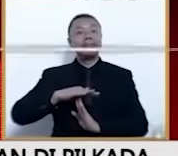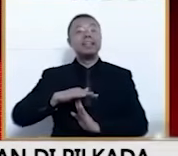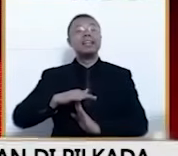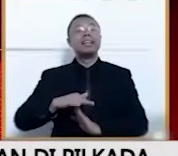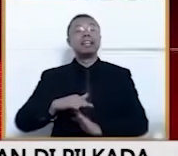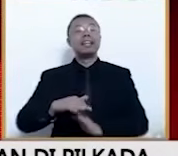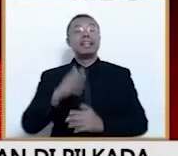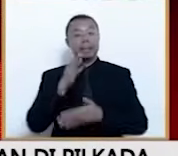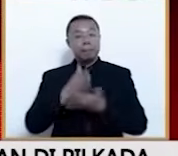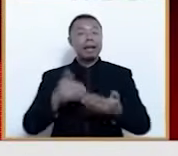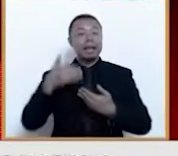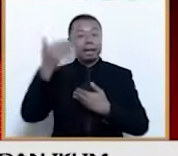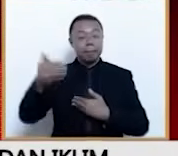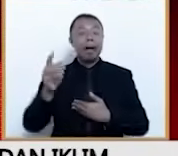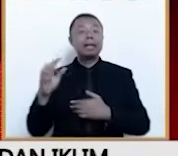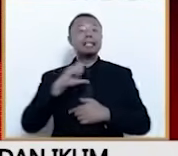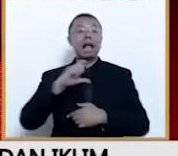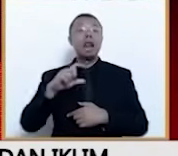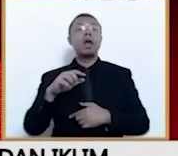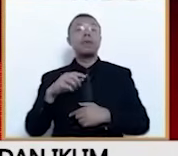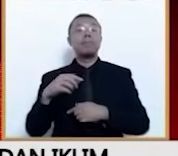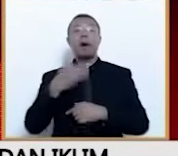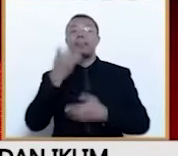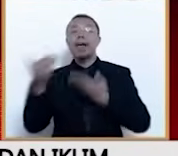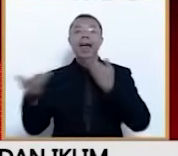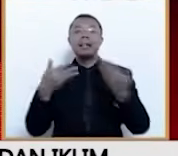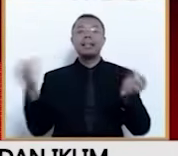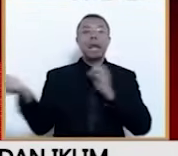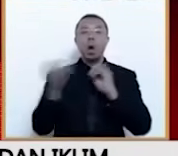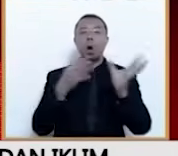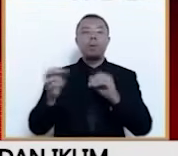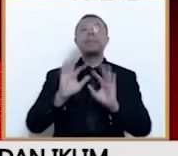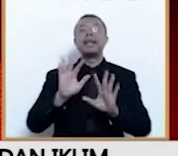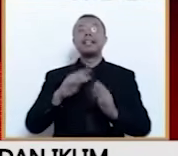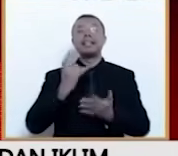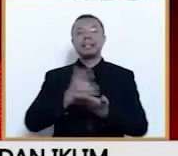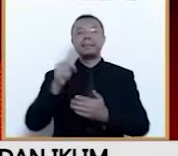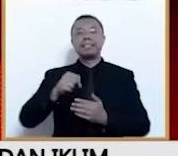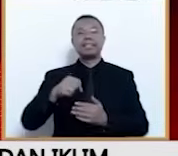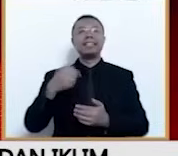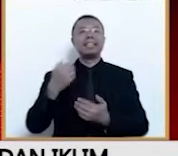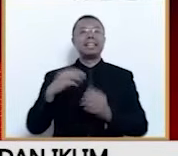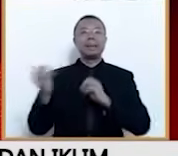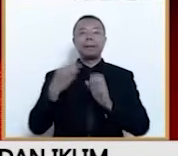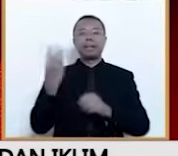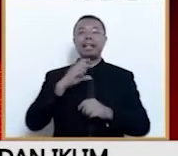berlanjut. Dan di segmen berikutnya, pasangan calon akan saling tanya jawab. Untuk itu tetaplah di debat ketiga